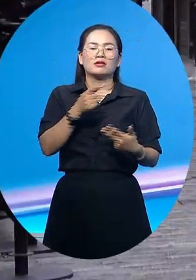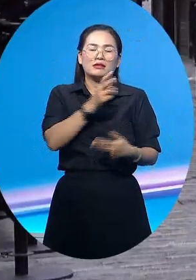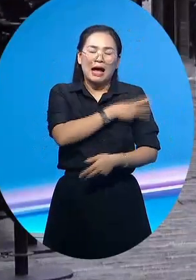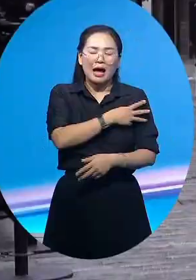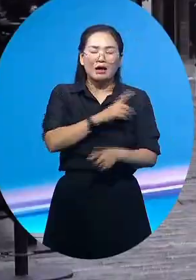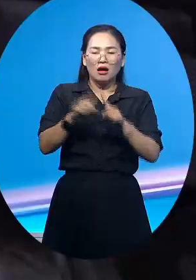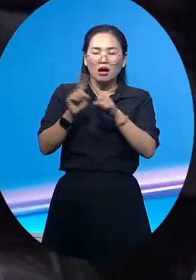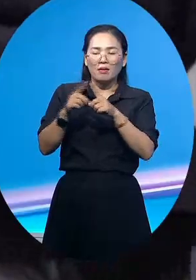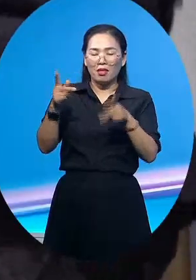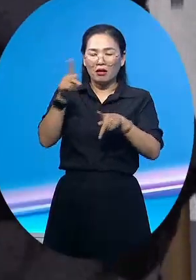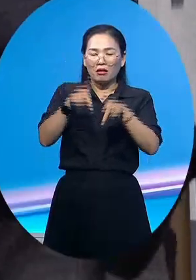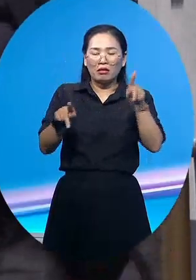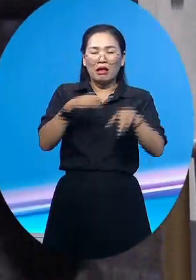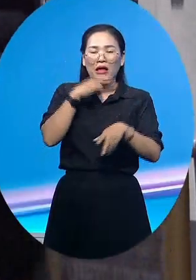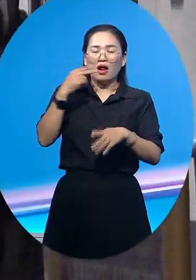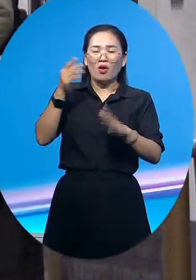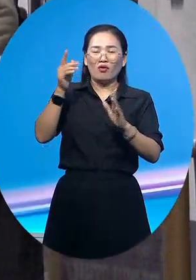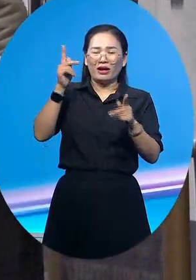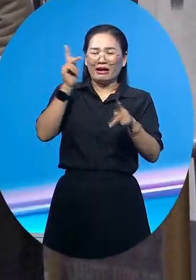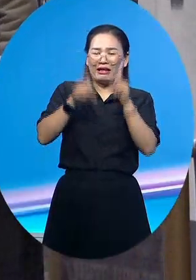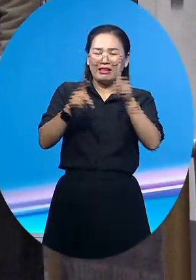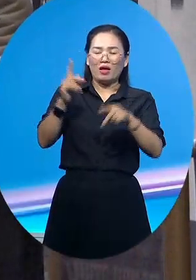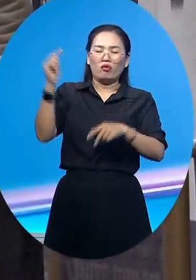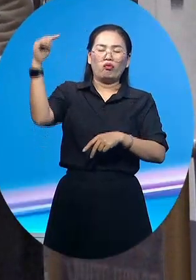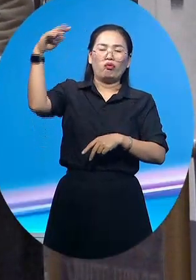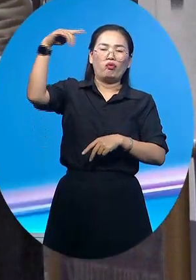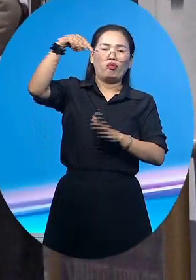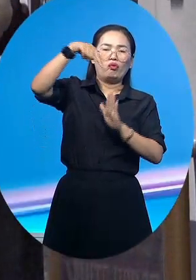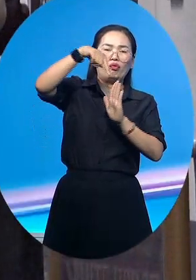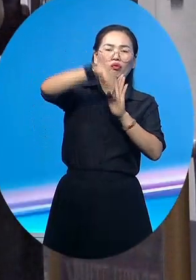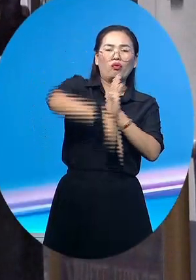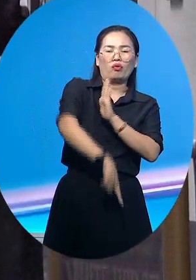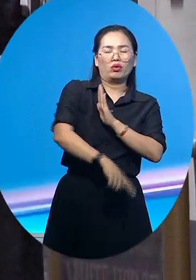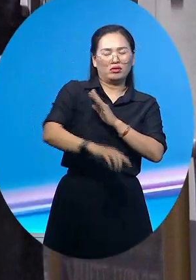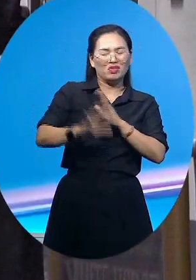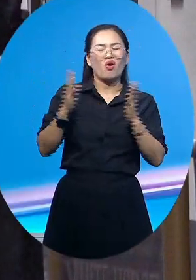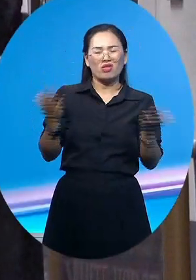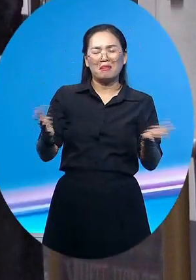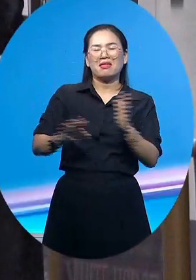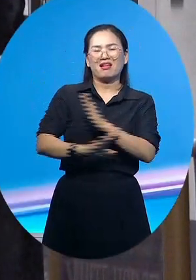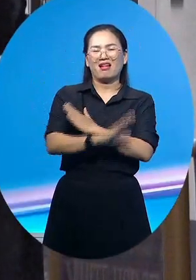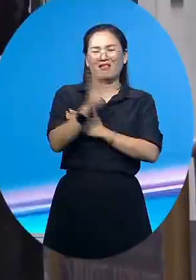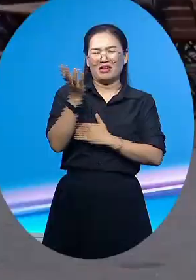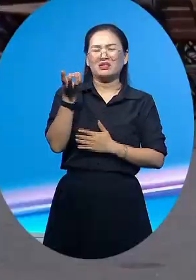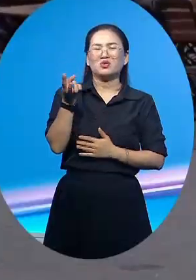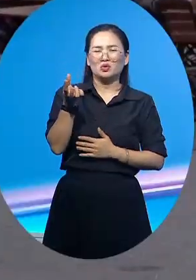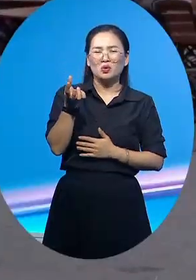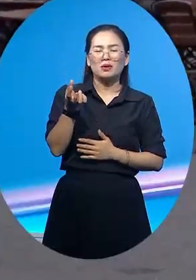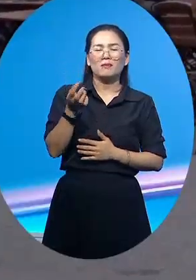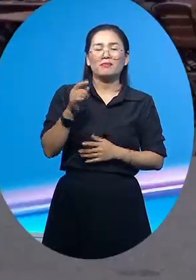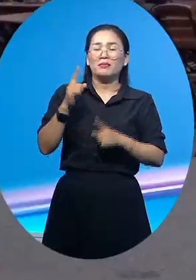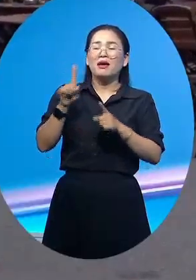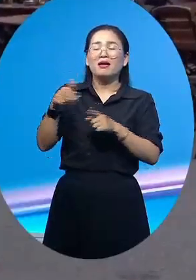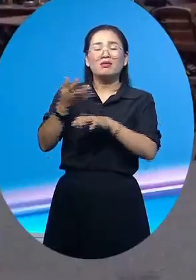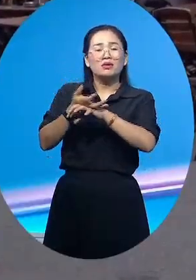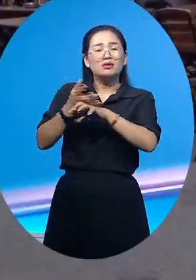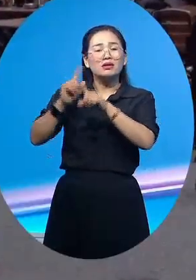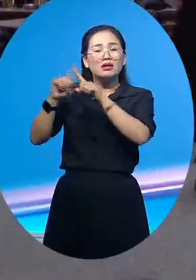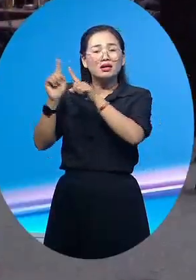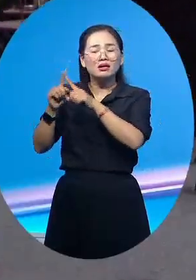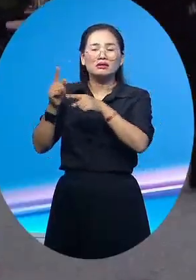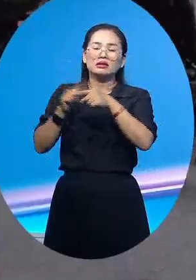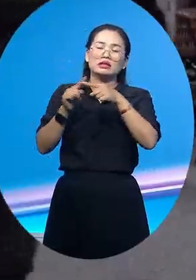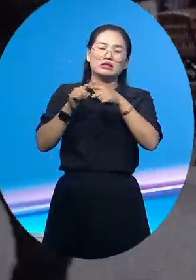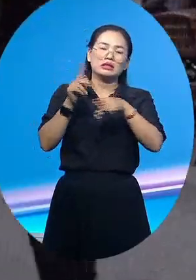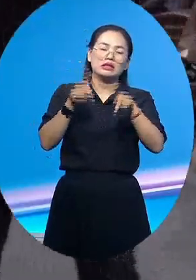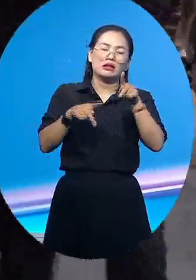rơi vào suy thoái nhưng vẫn tránh được Cho đến thời điểm này trong năm 2023 Tuy nhiên không giống hầu hết tại các nước lớn khác giá trị nền kinh